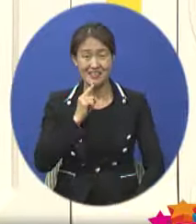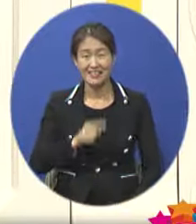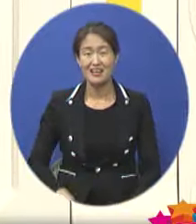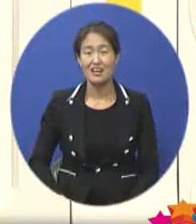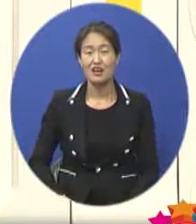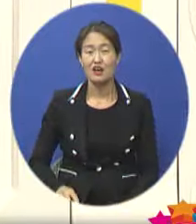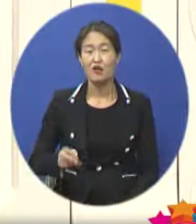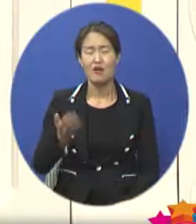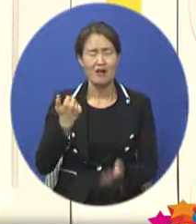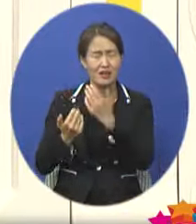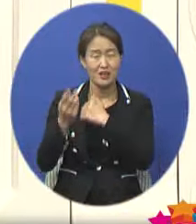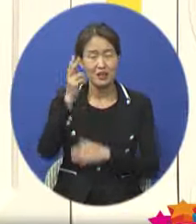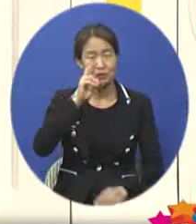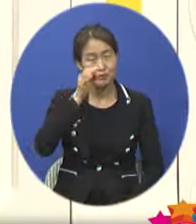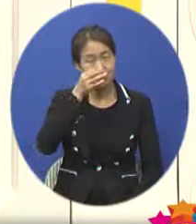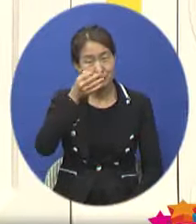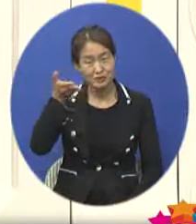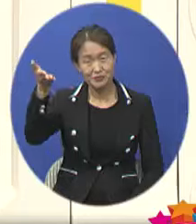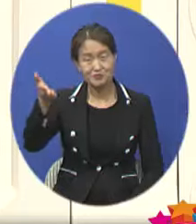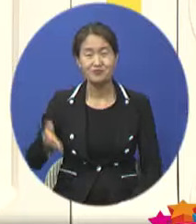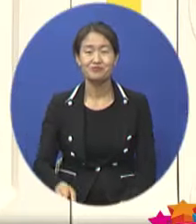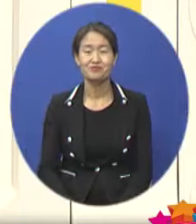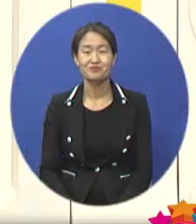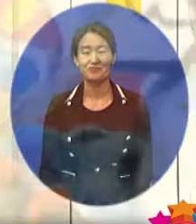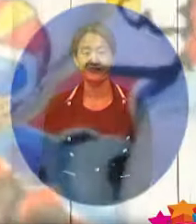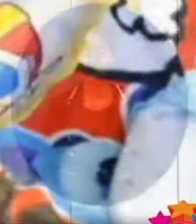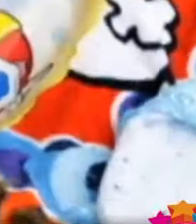이부영이 부릅니다. 5학년의 뮤직 스타트.